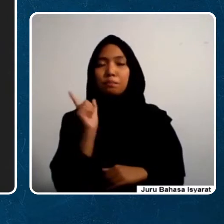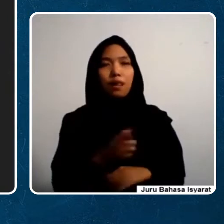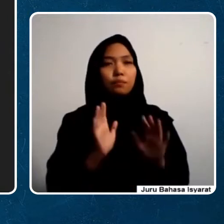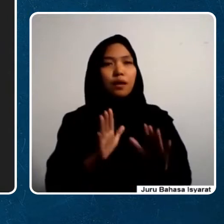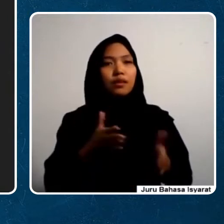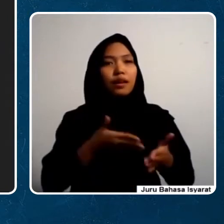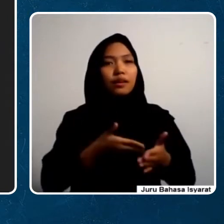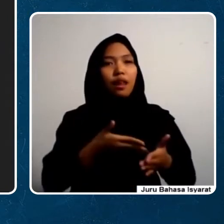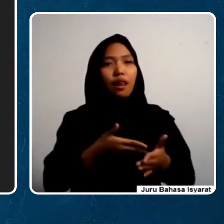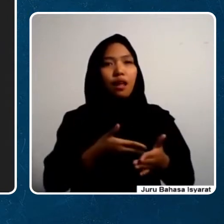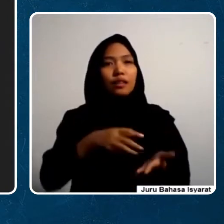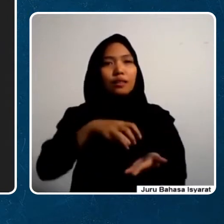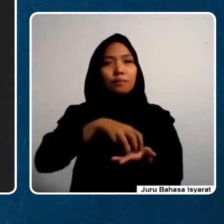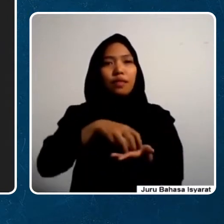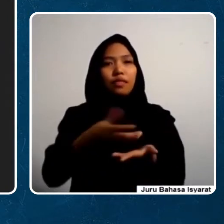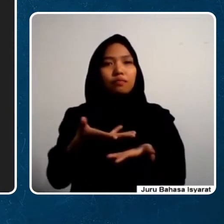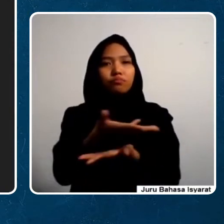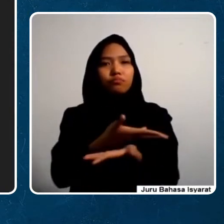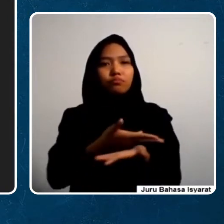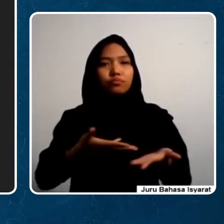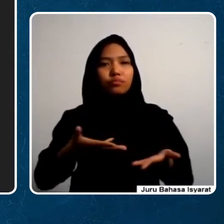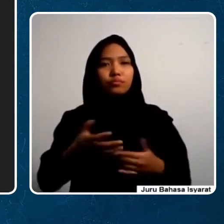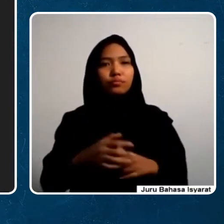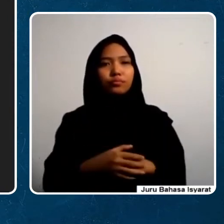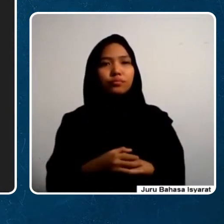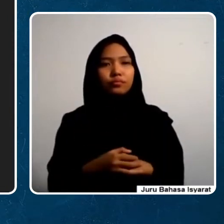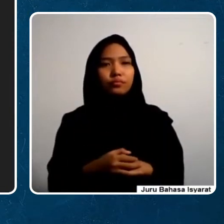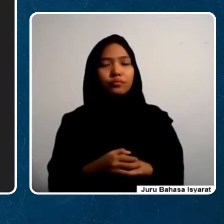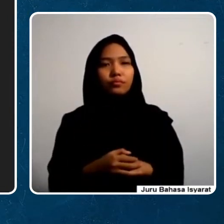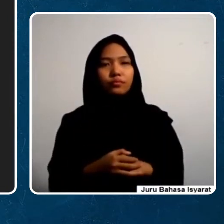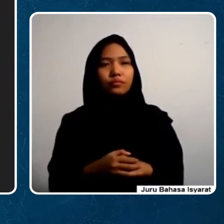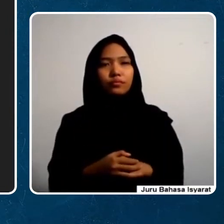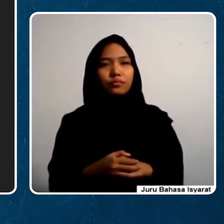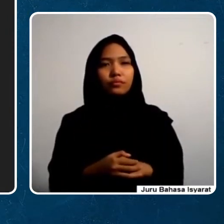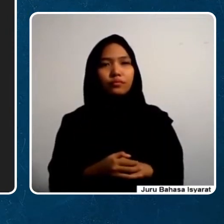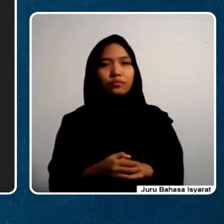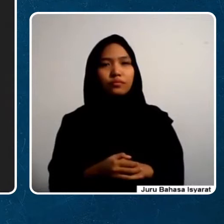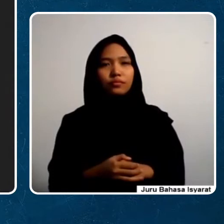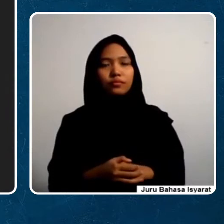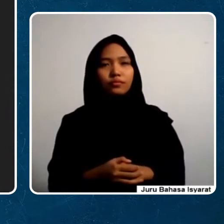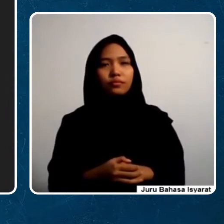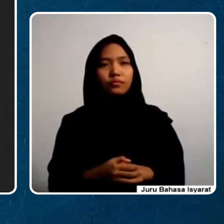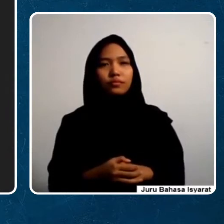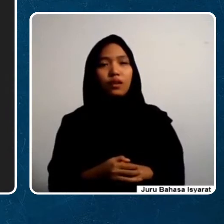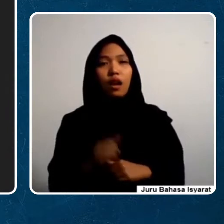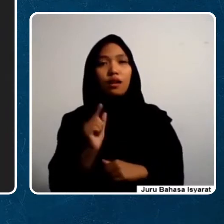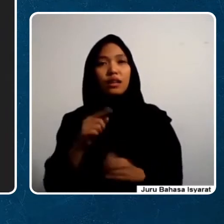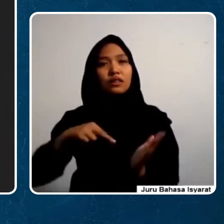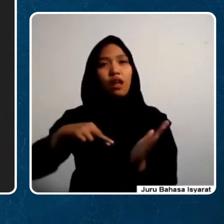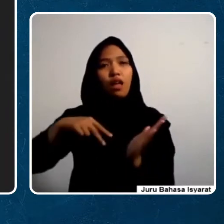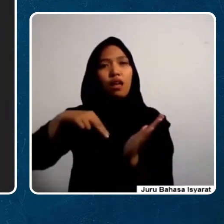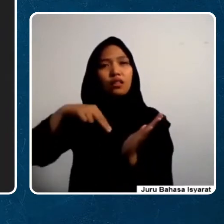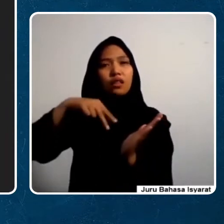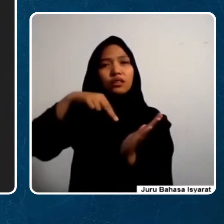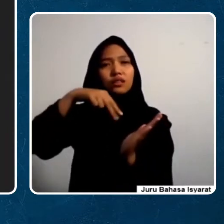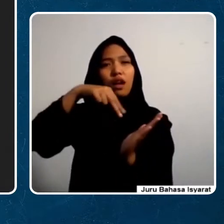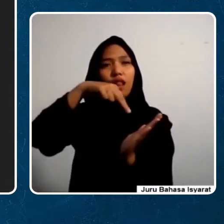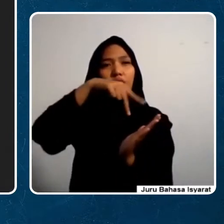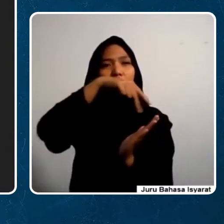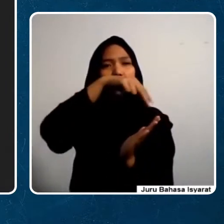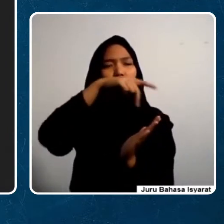akses tempat umumnya, aksesibilitas umumnya itu paling kendalanya ya medannya terjal. Itu